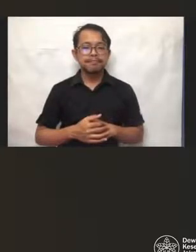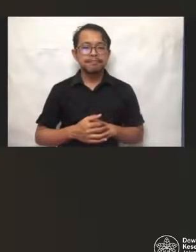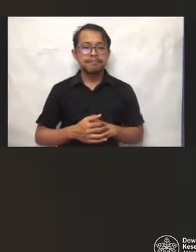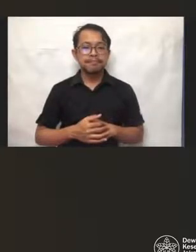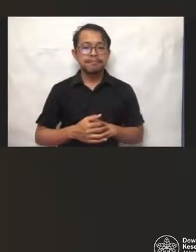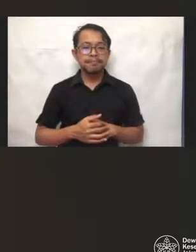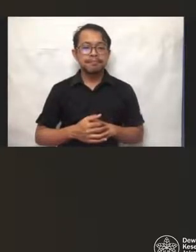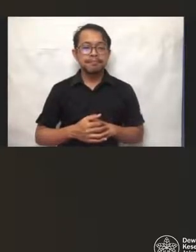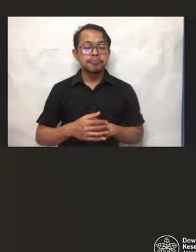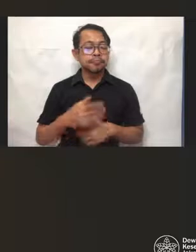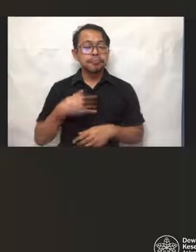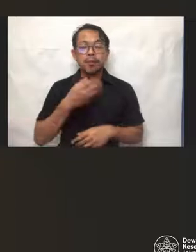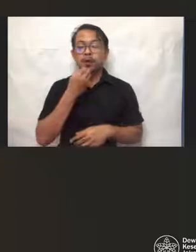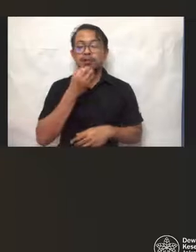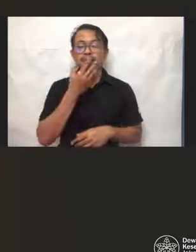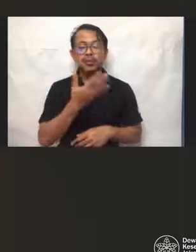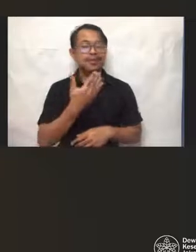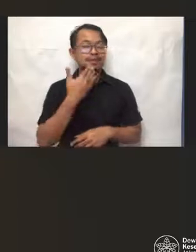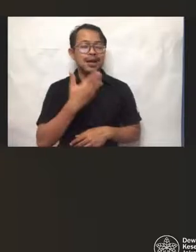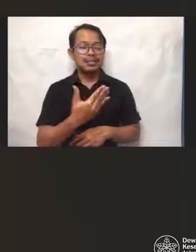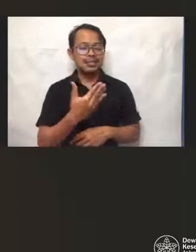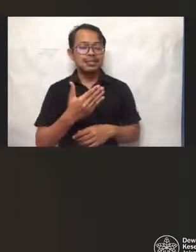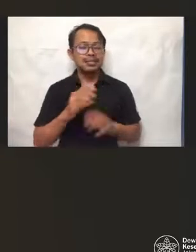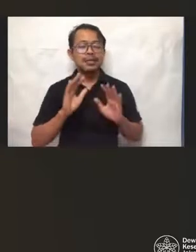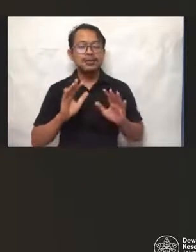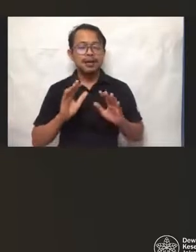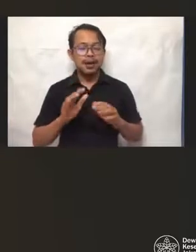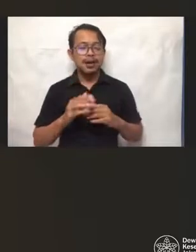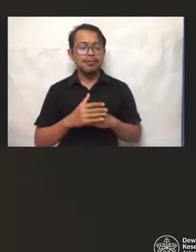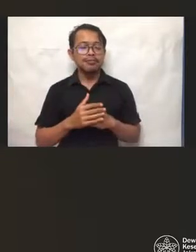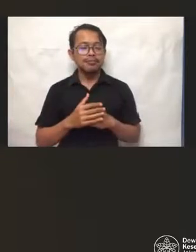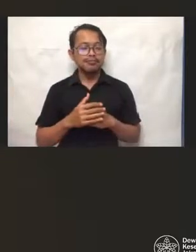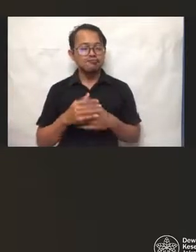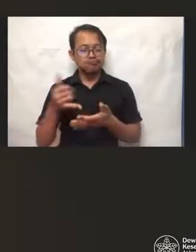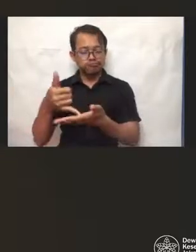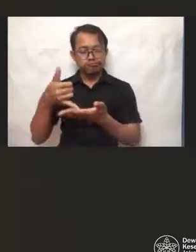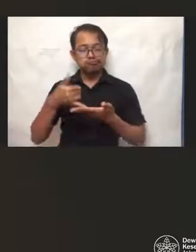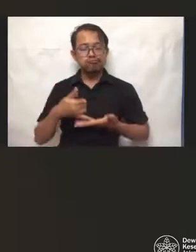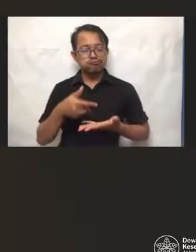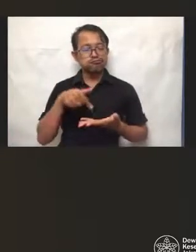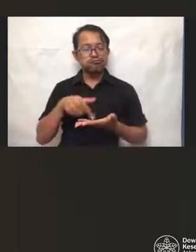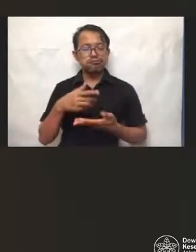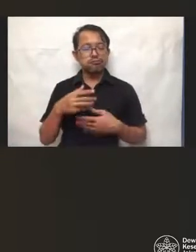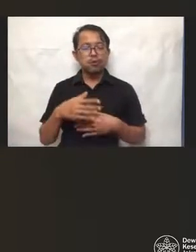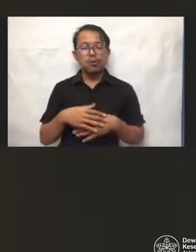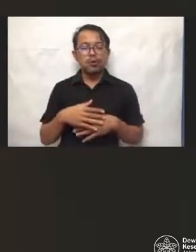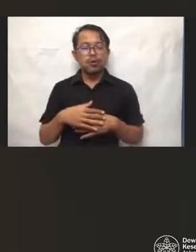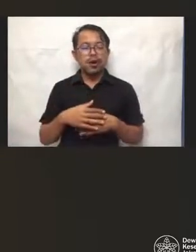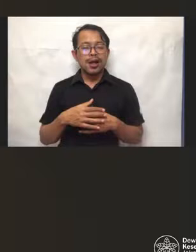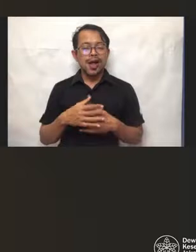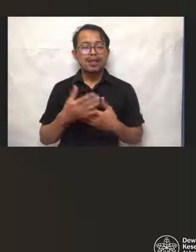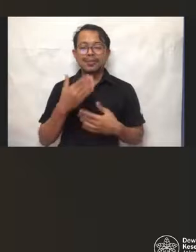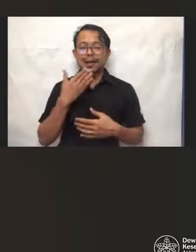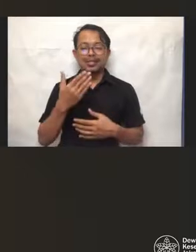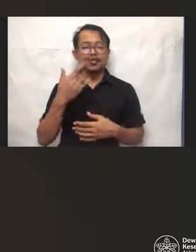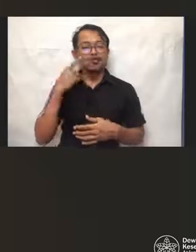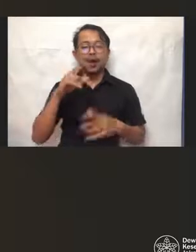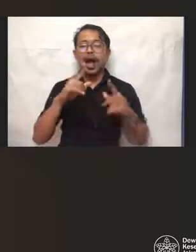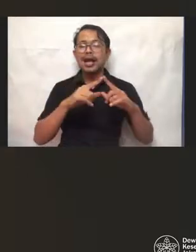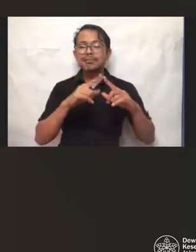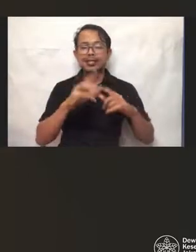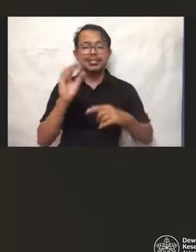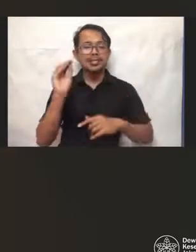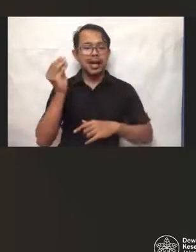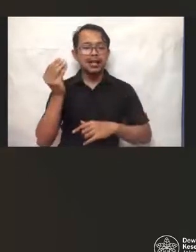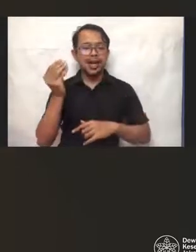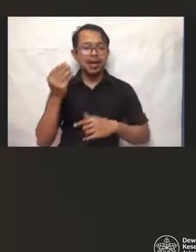Saya mengucapkan terima kasih banyak dan penghargaan yang setulus-tulusnya kepada Akademi Jakarta yang